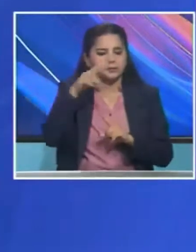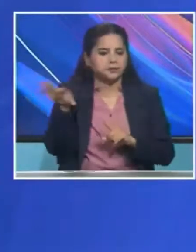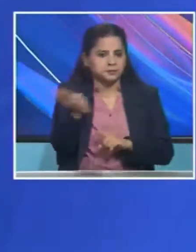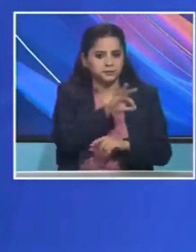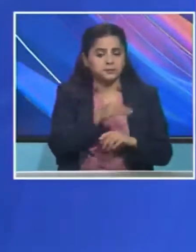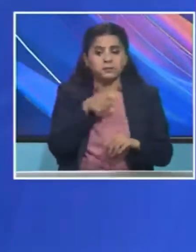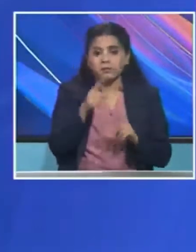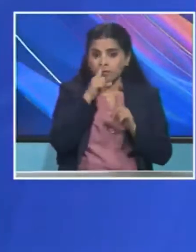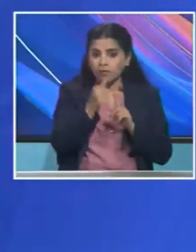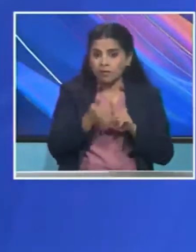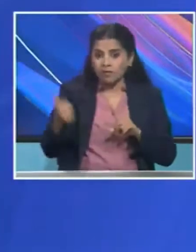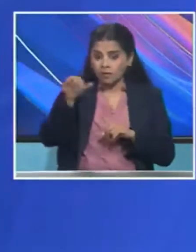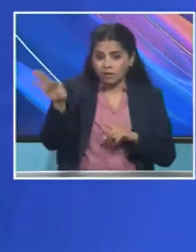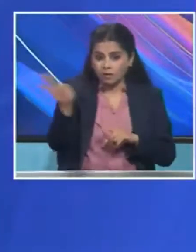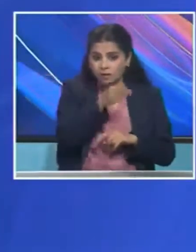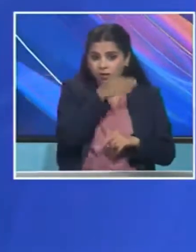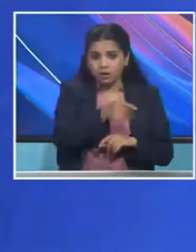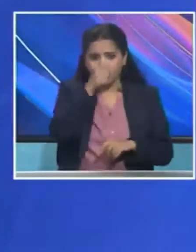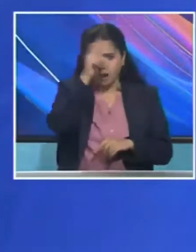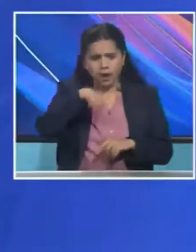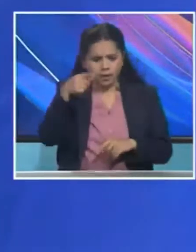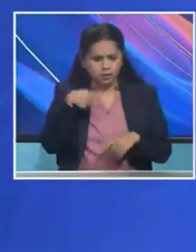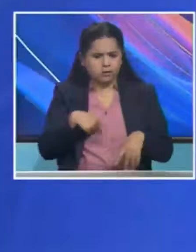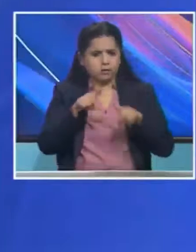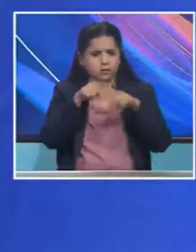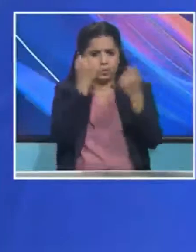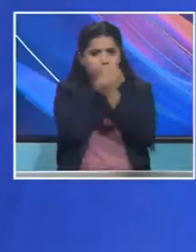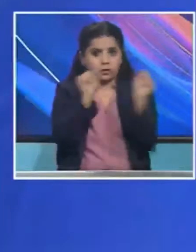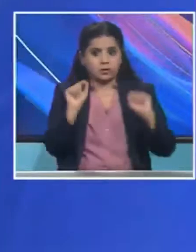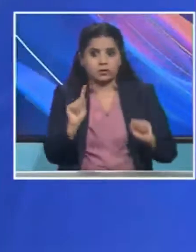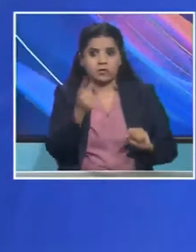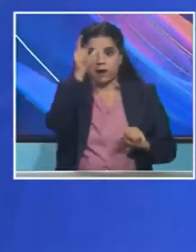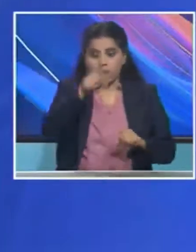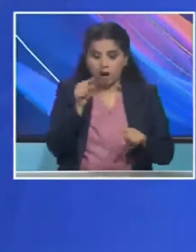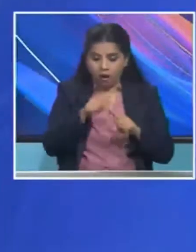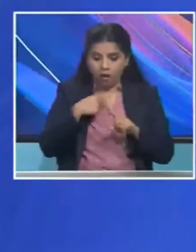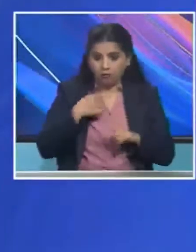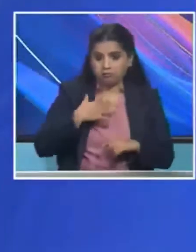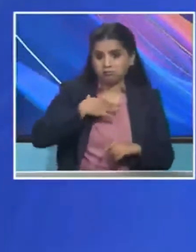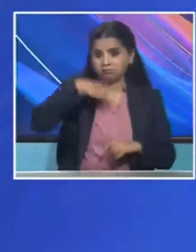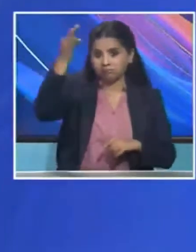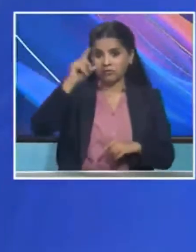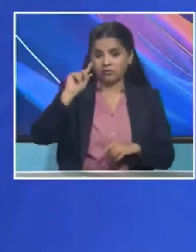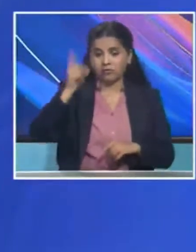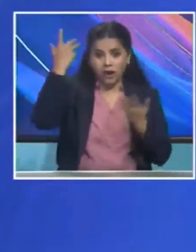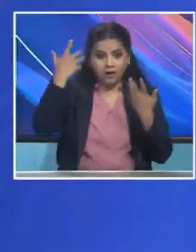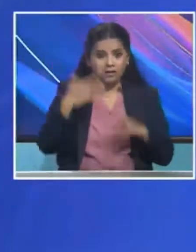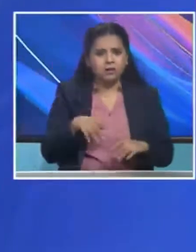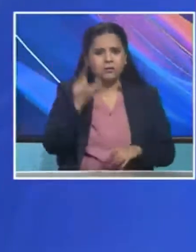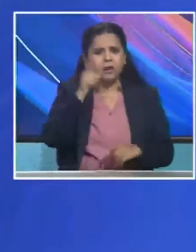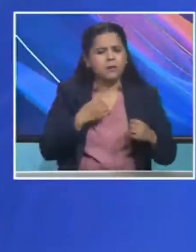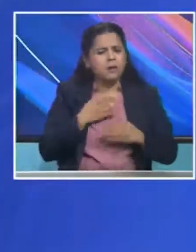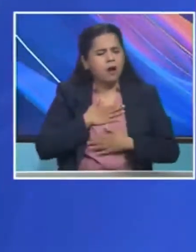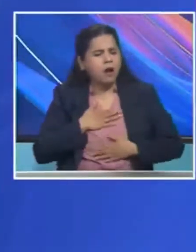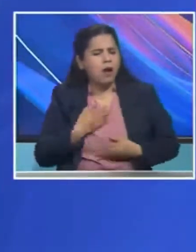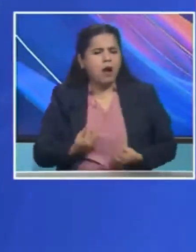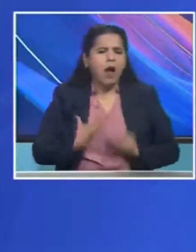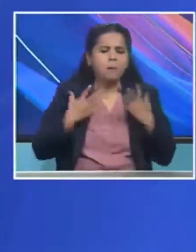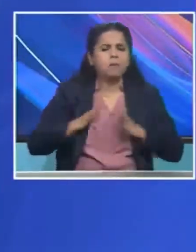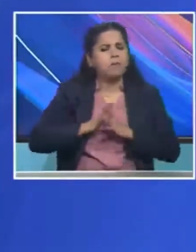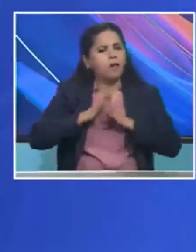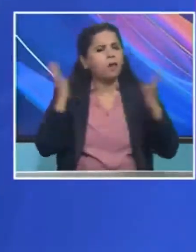जब द्रौपदी मुर्मू ने भारतीय लोकतंत्र के पहले नागरिक का चुनाव जीता तो देश भर में खुशी का माहौल देखने लायक था।